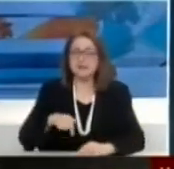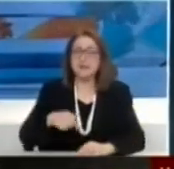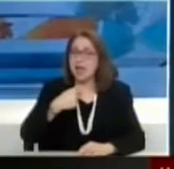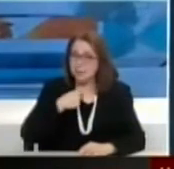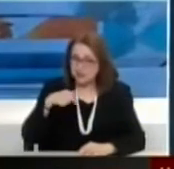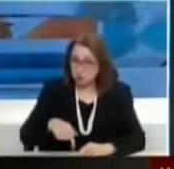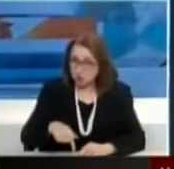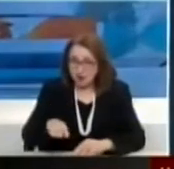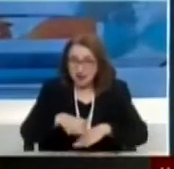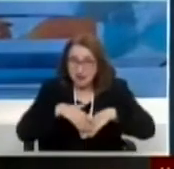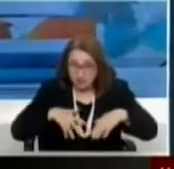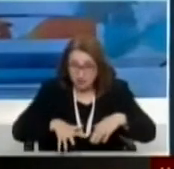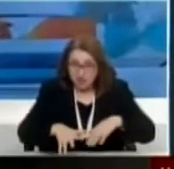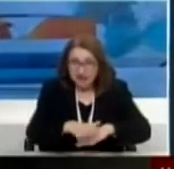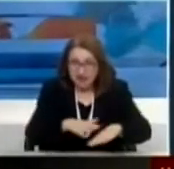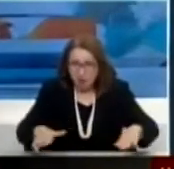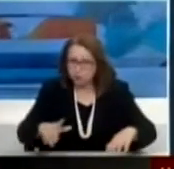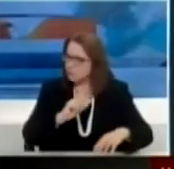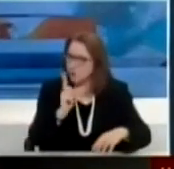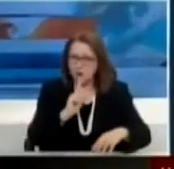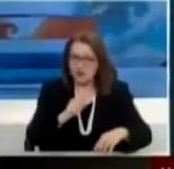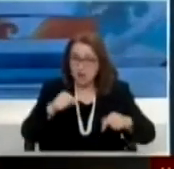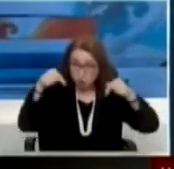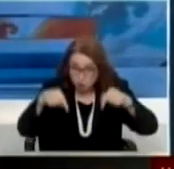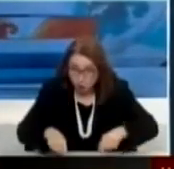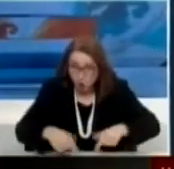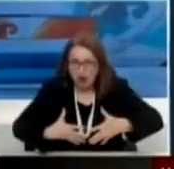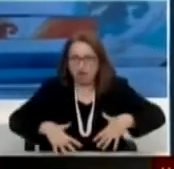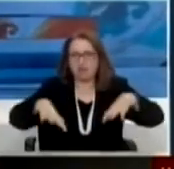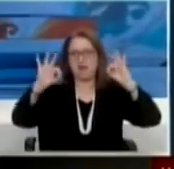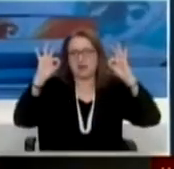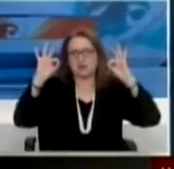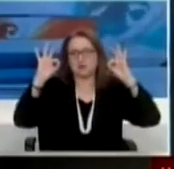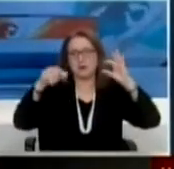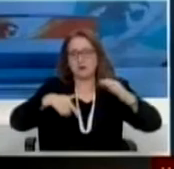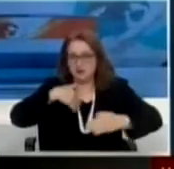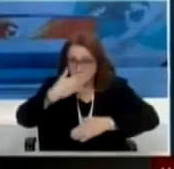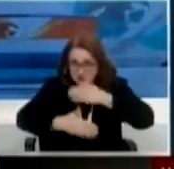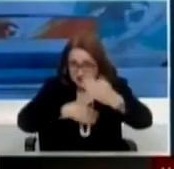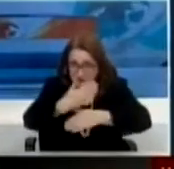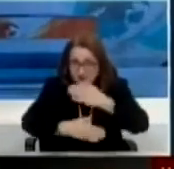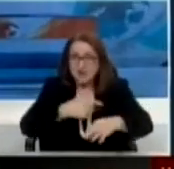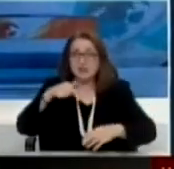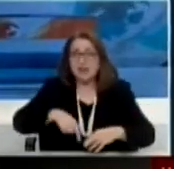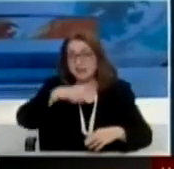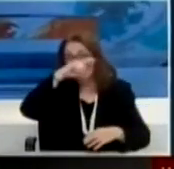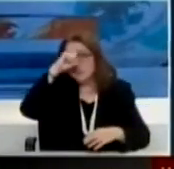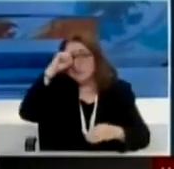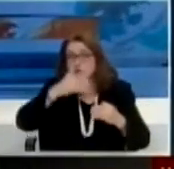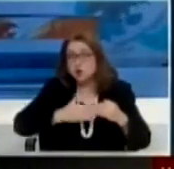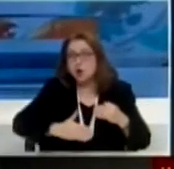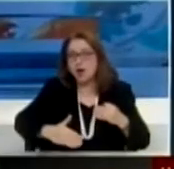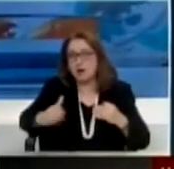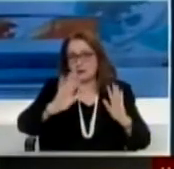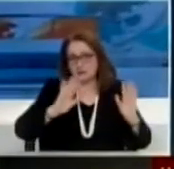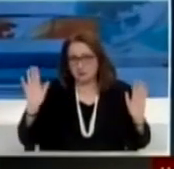του τέλους, είμαστε στο τέλος της αρχής. Αντιλαμβανόμενος ότι οι επόμενες μέρες, οι επόμενες εβδομάδες θα είναι δύσκολες. Γιατί κάθε μέρα